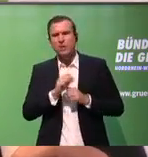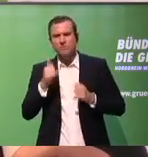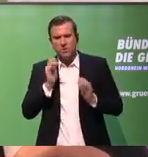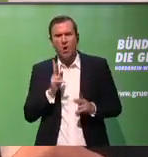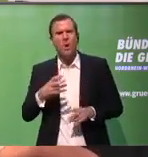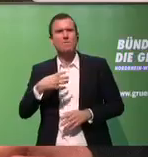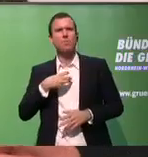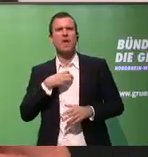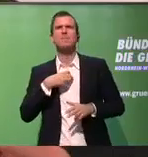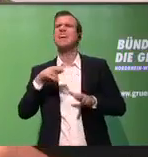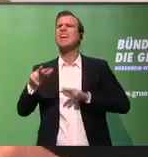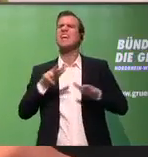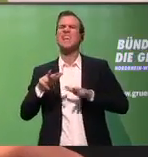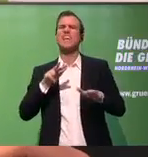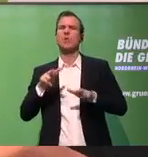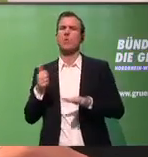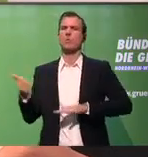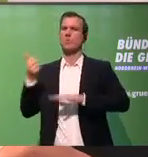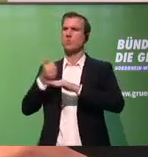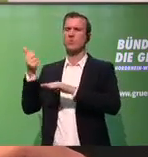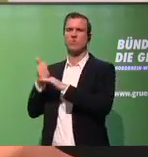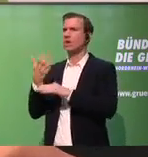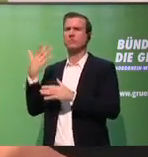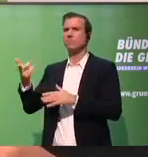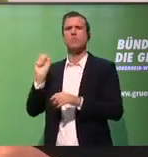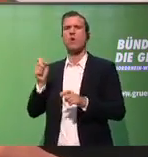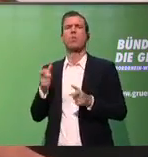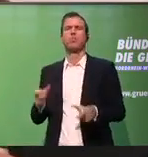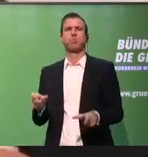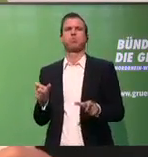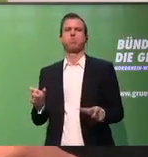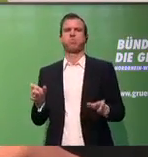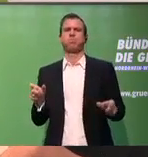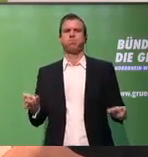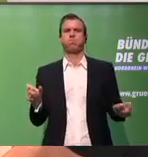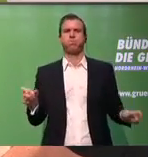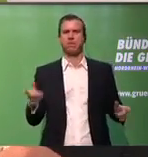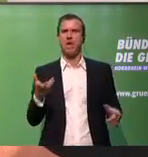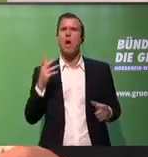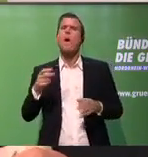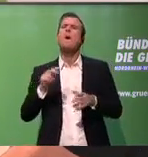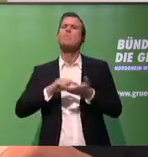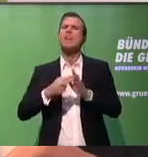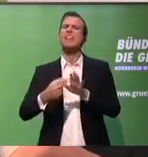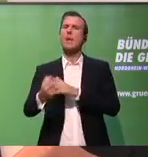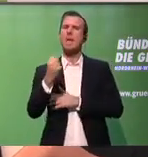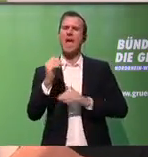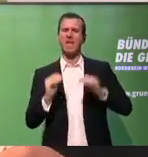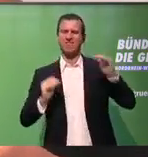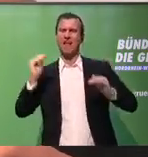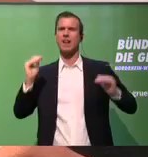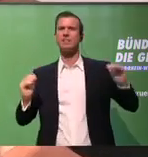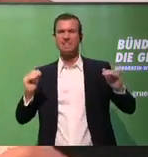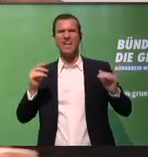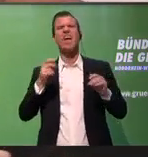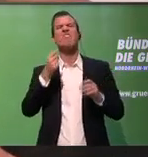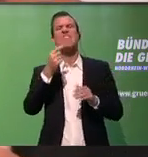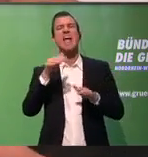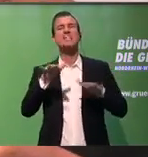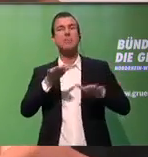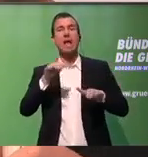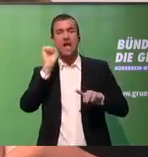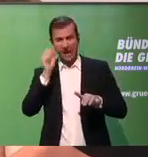derzeitigen Regierungsführung, die das nicht ermöglichen, und auch die politischen Mehrheitsverhältnisse. Man kann den Finanzmarkt beeinflussen und